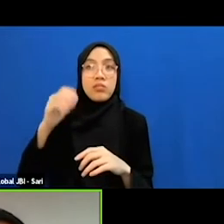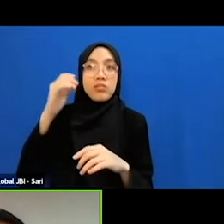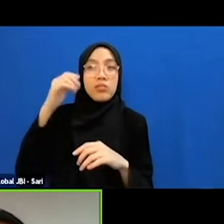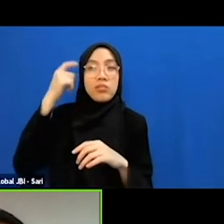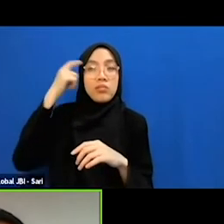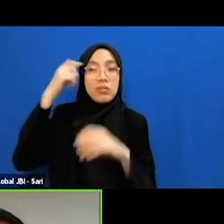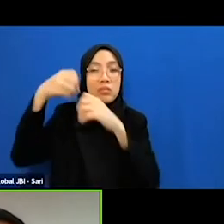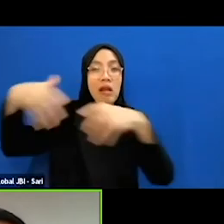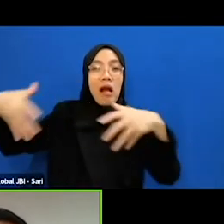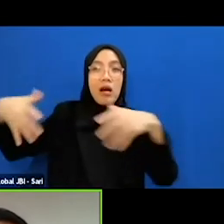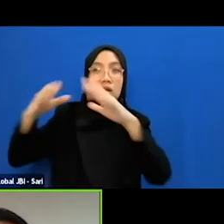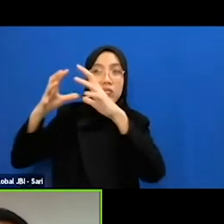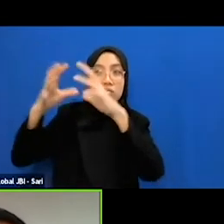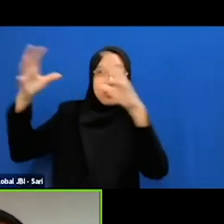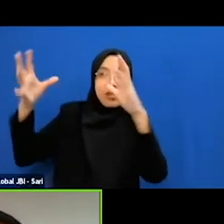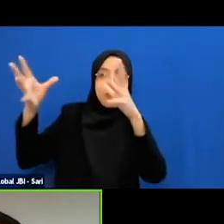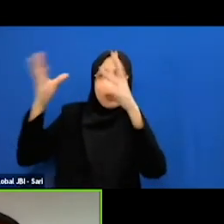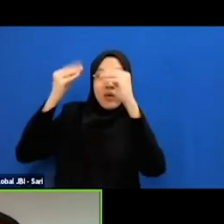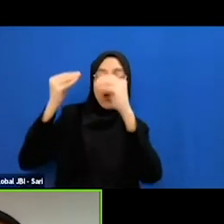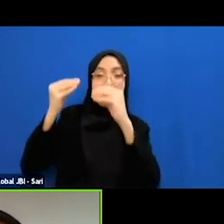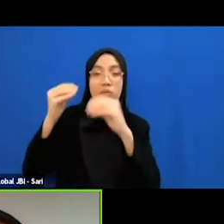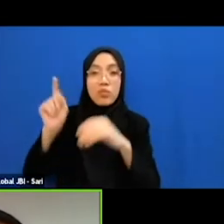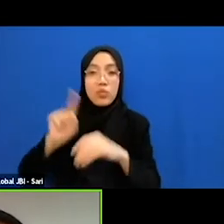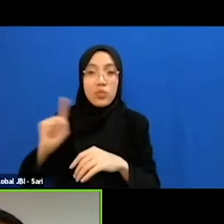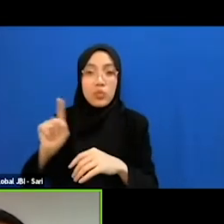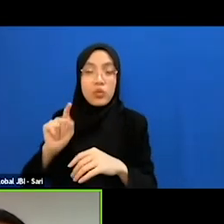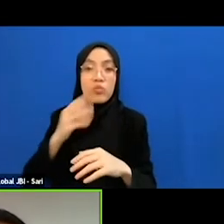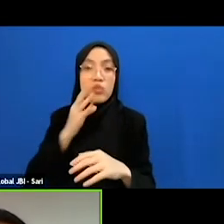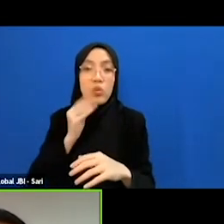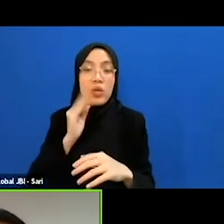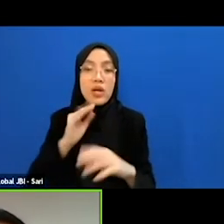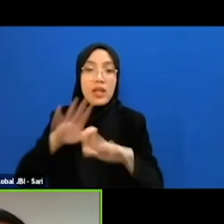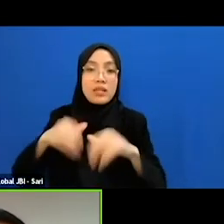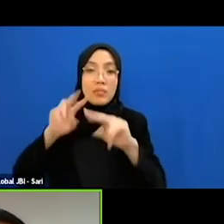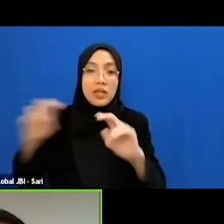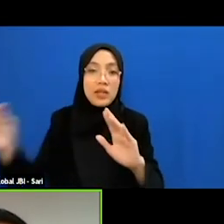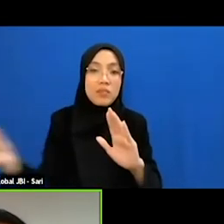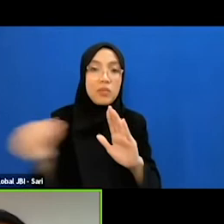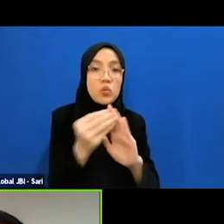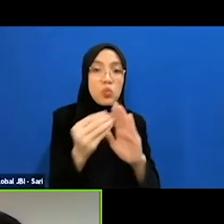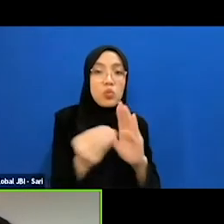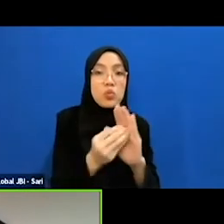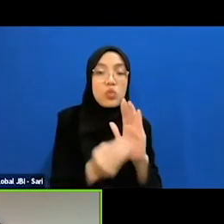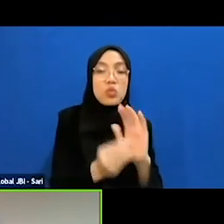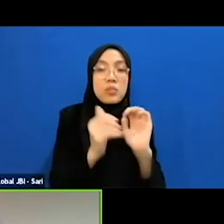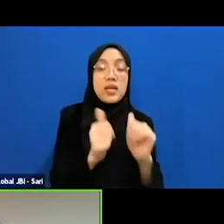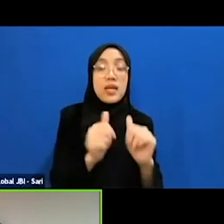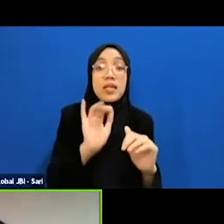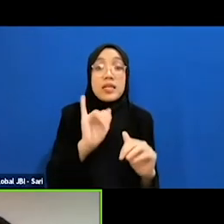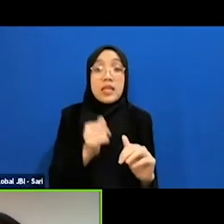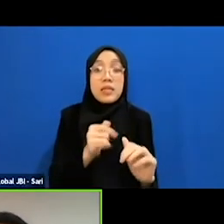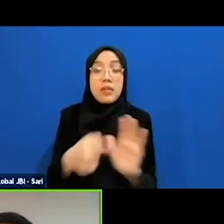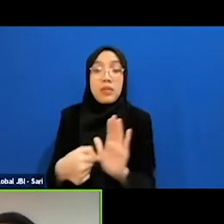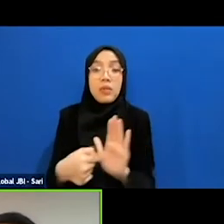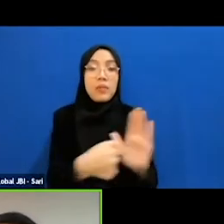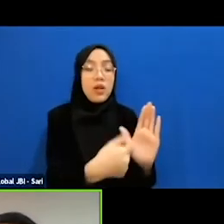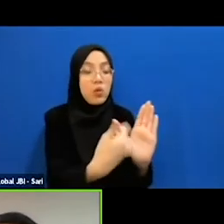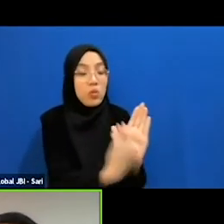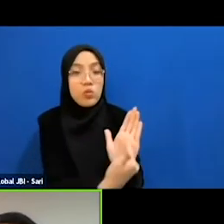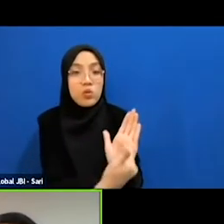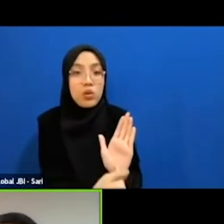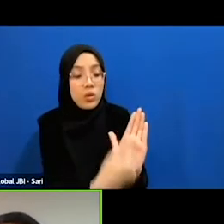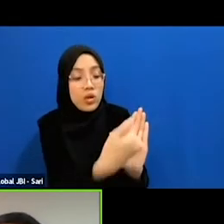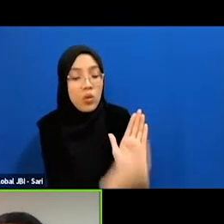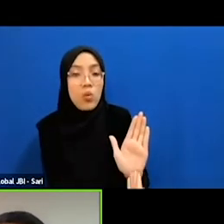benahi moga-moga bisa masuk di dalam hasil penelitian itu sehingga bisa menunjukkan nanti Dream